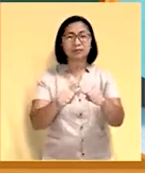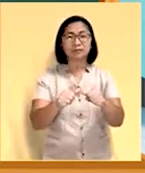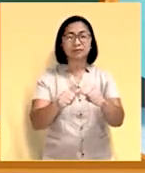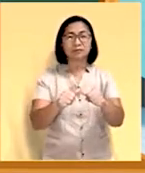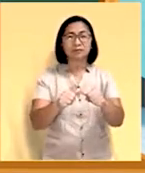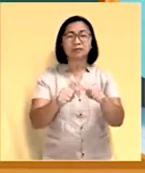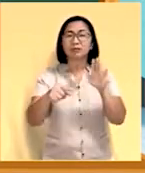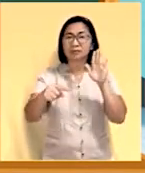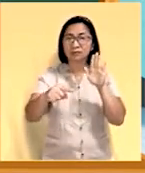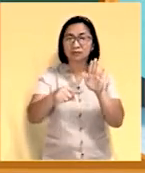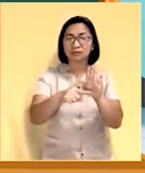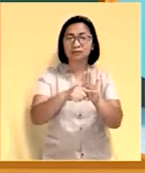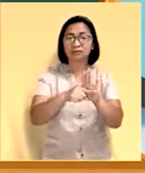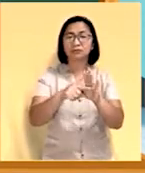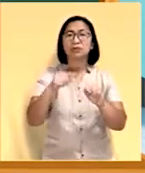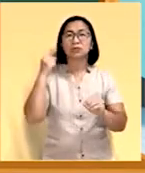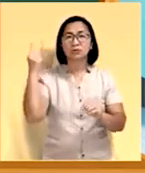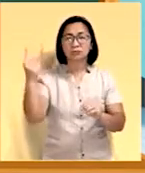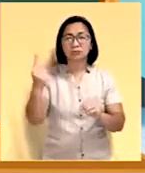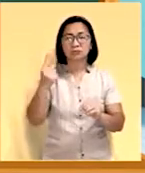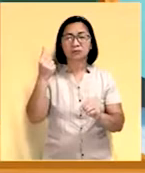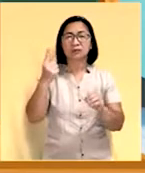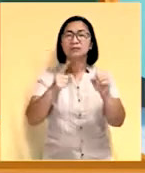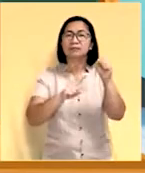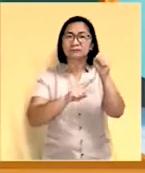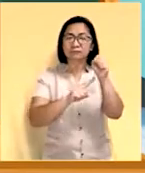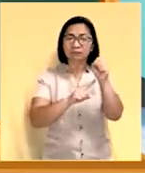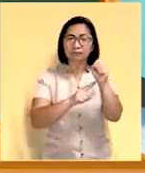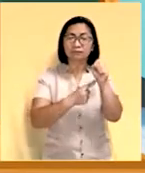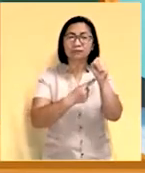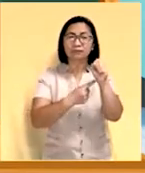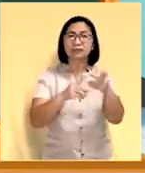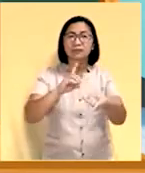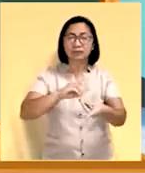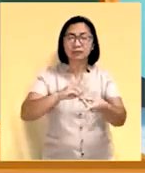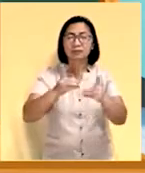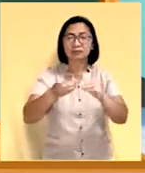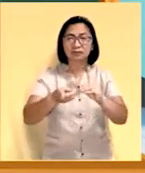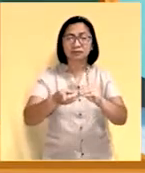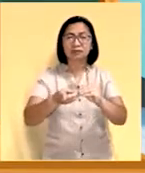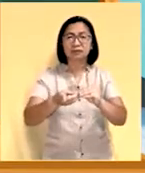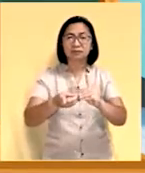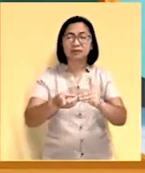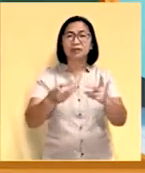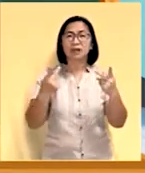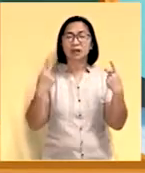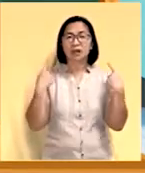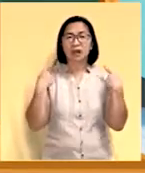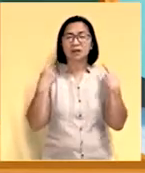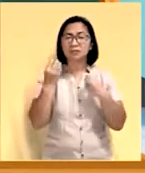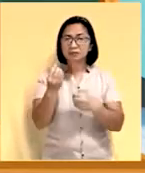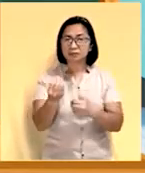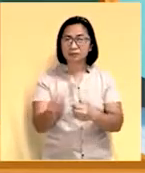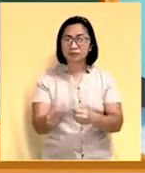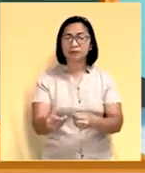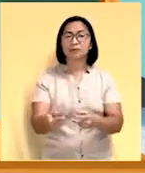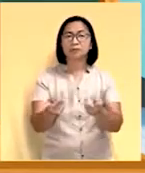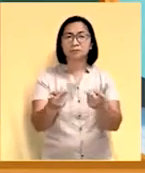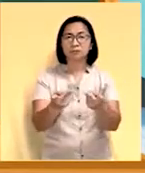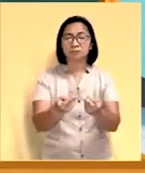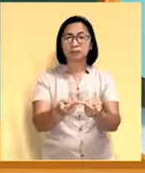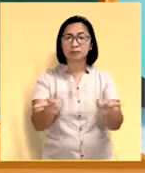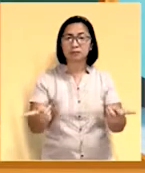Tandaan, ang pagsasubtract ay laging nagsisimula sa mga digit na may pinakamababang